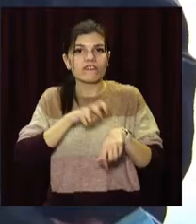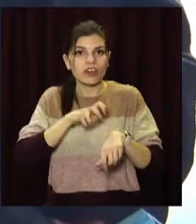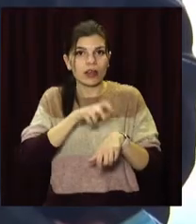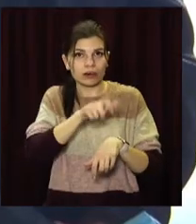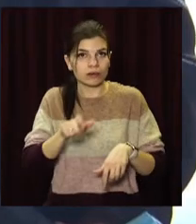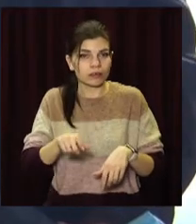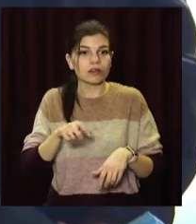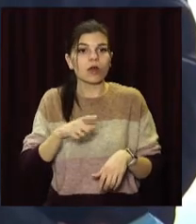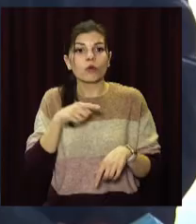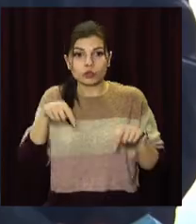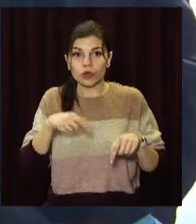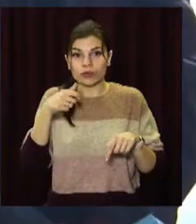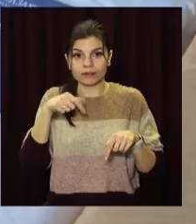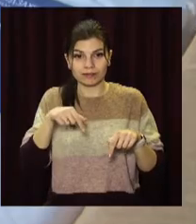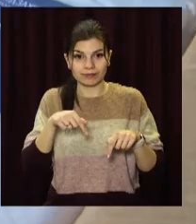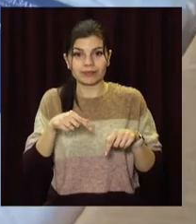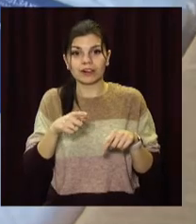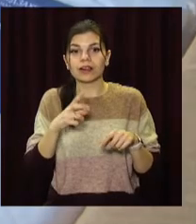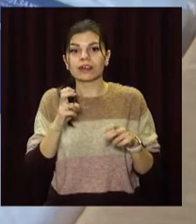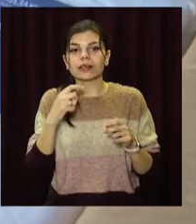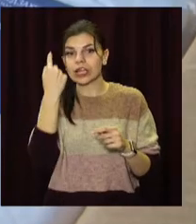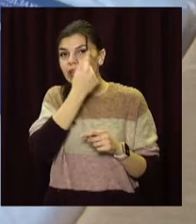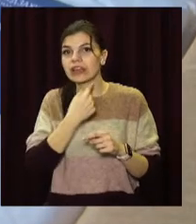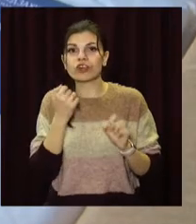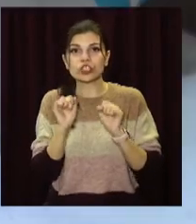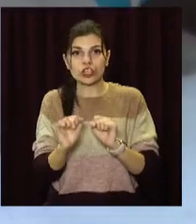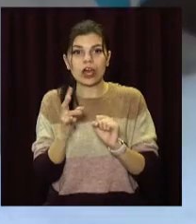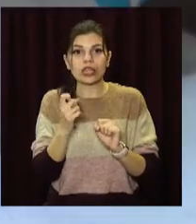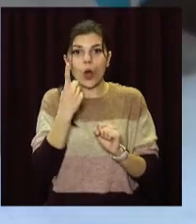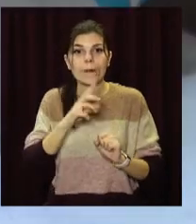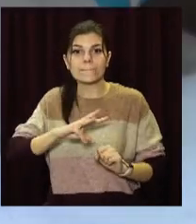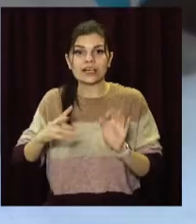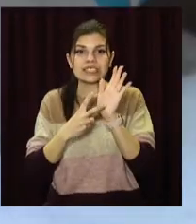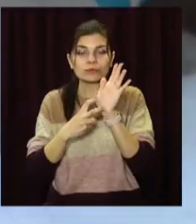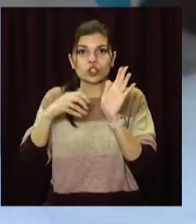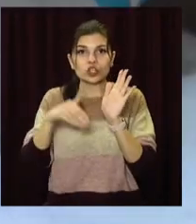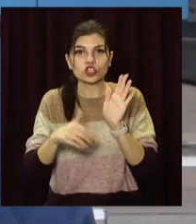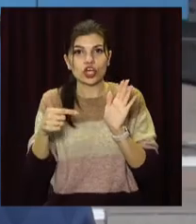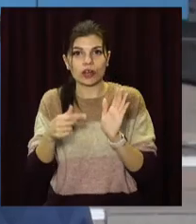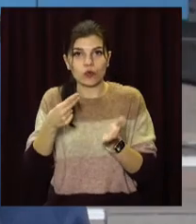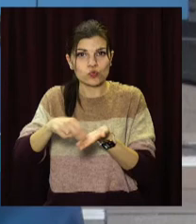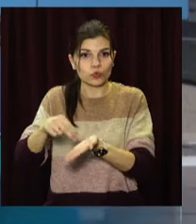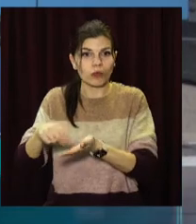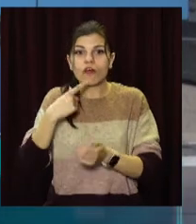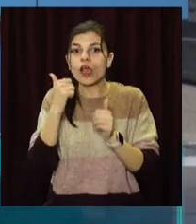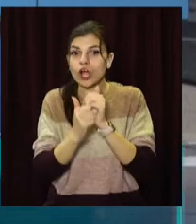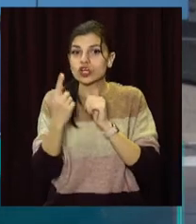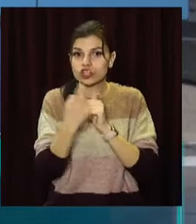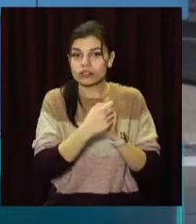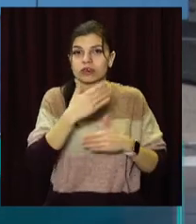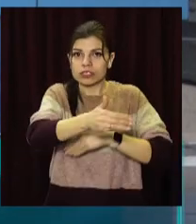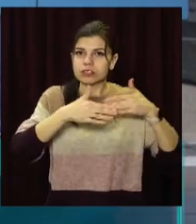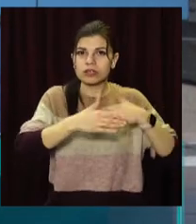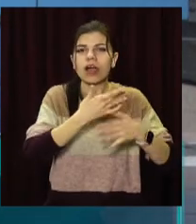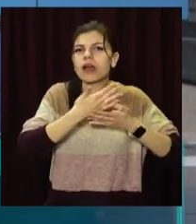посадовці Кам'янського. Цього разу придбали засоби індивідуального захисту на 1 мільйон 700 тисяч гривень. Кожну тиждень приходить партія